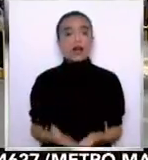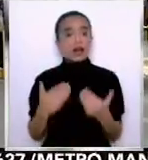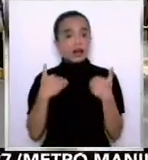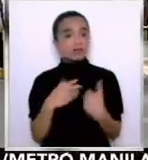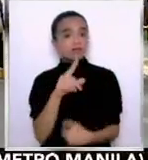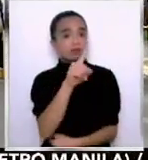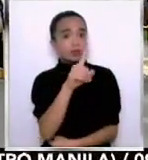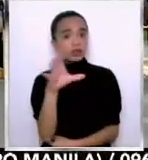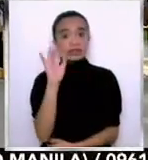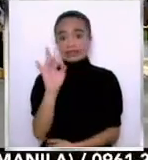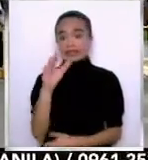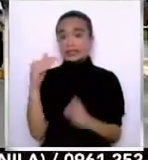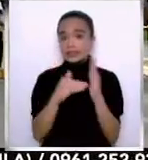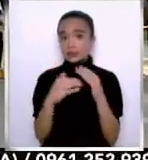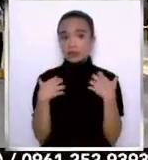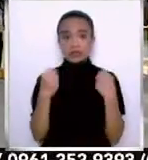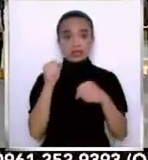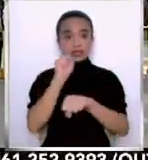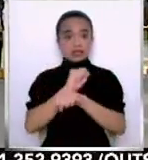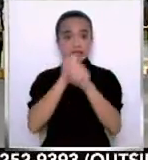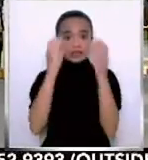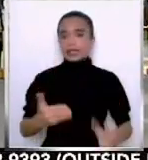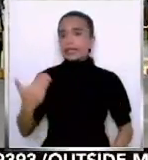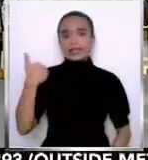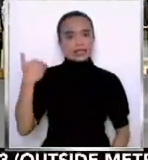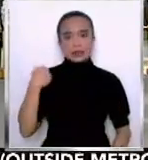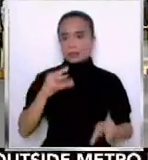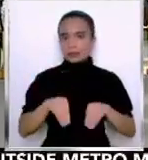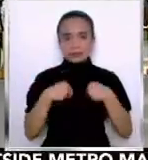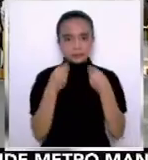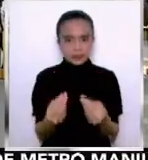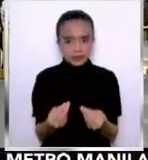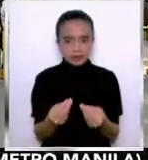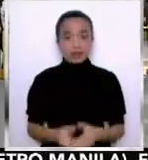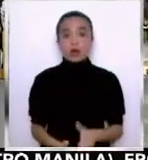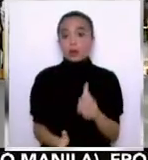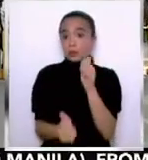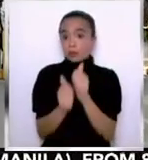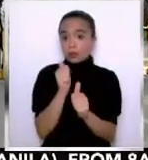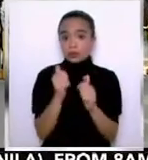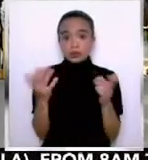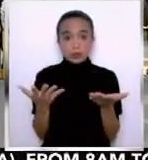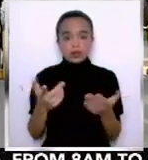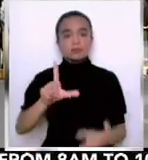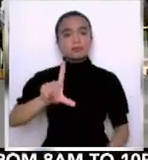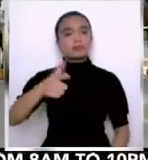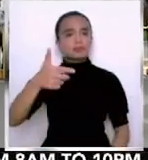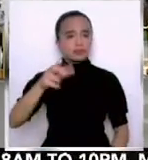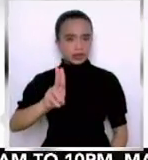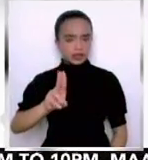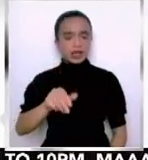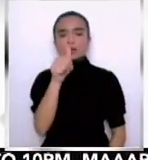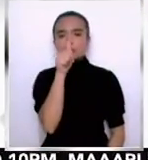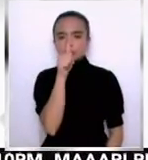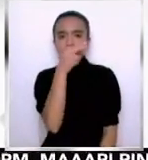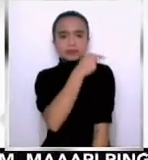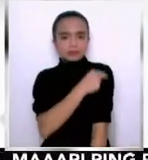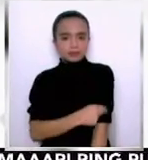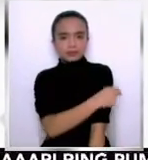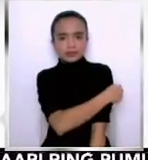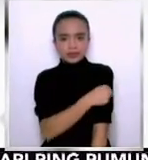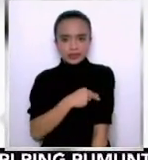na healthcare workers ang hindi pa nabibigyan. Karamihan nasa mga LGU at pribadong ospital. Ang part din